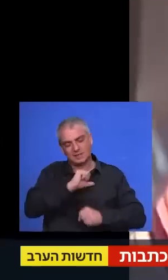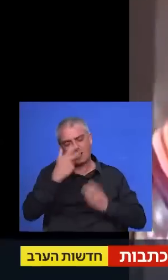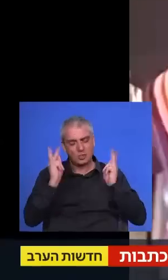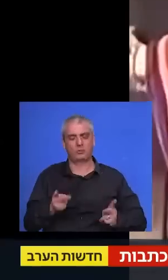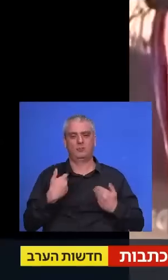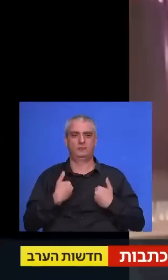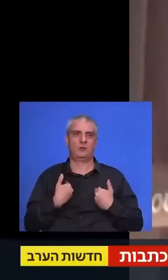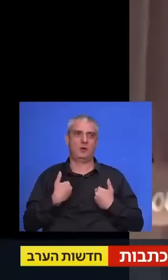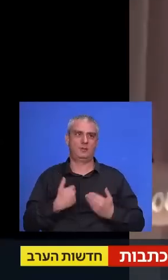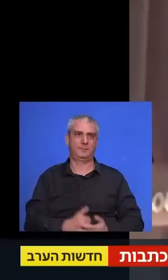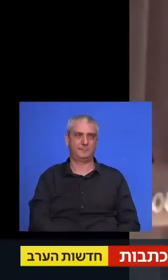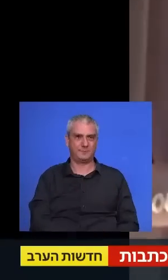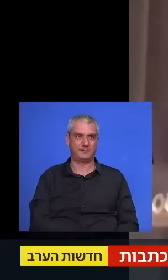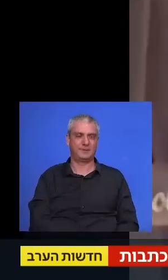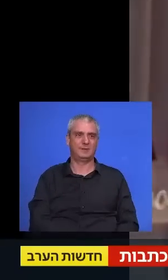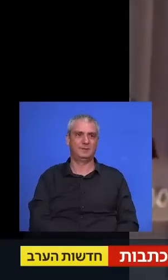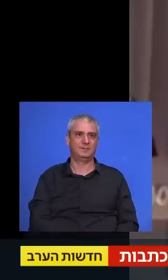המיטב.